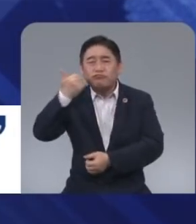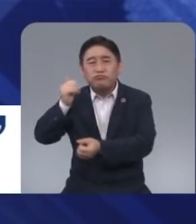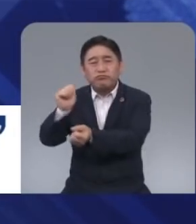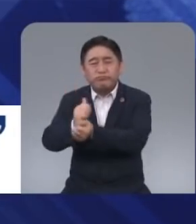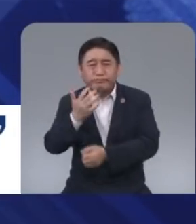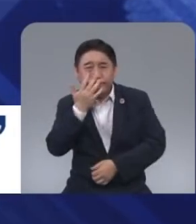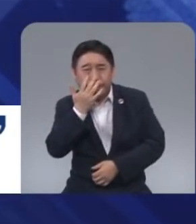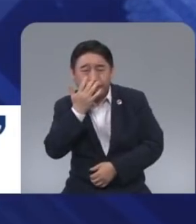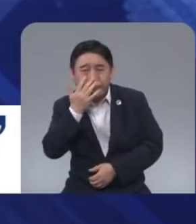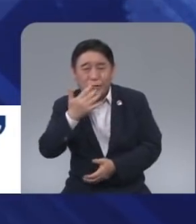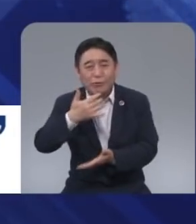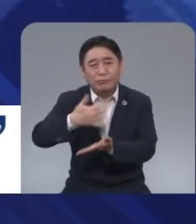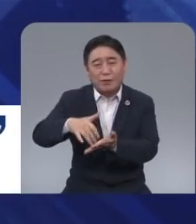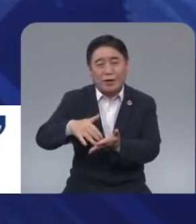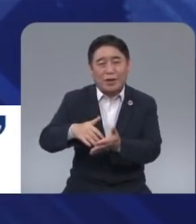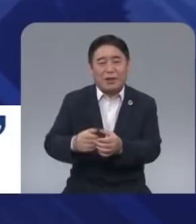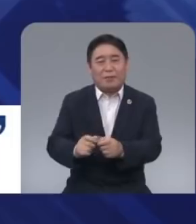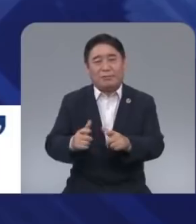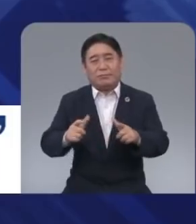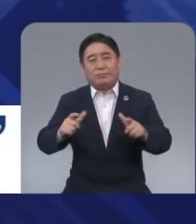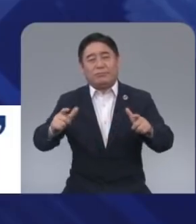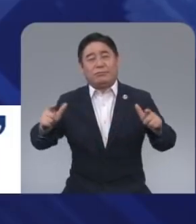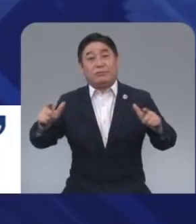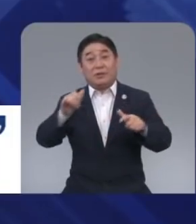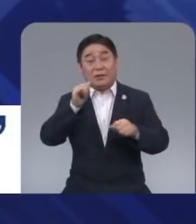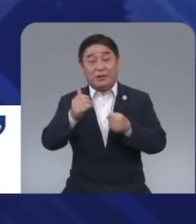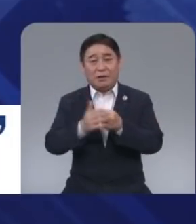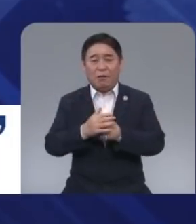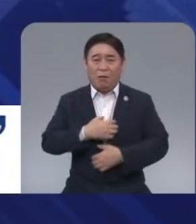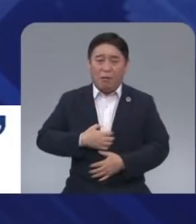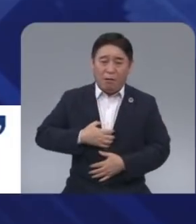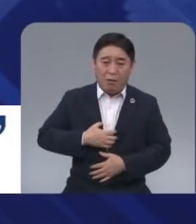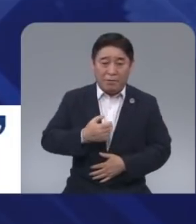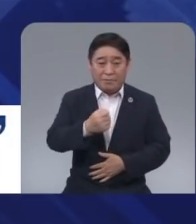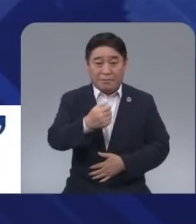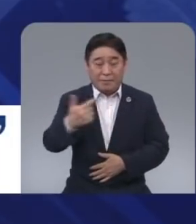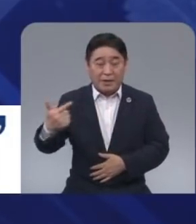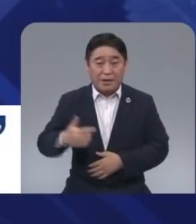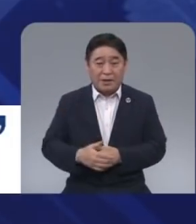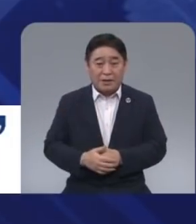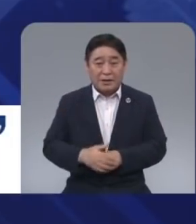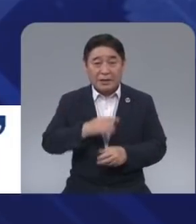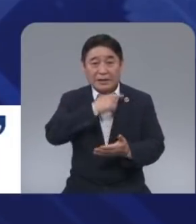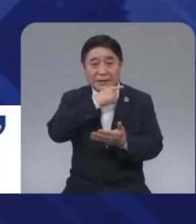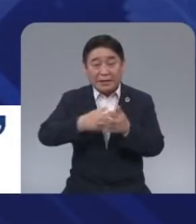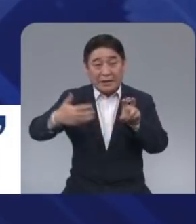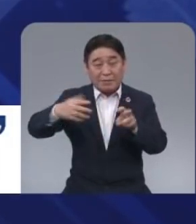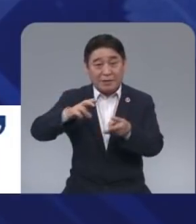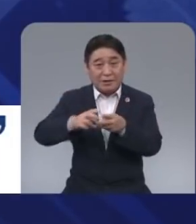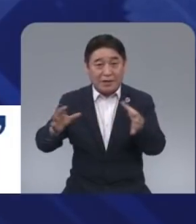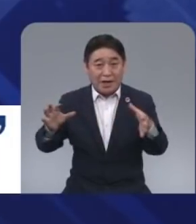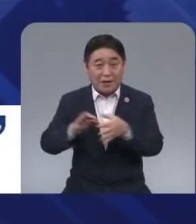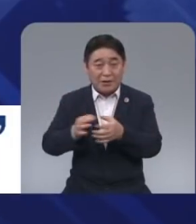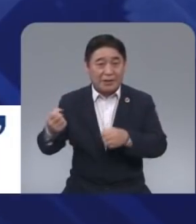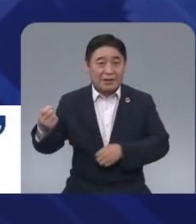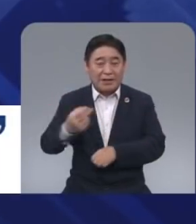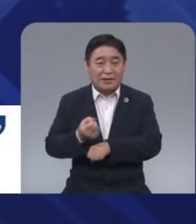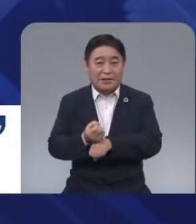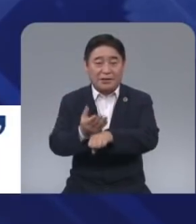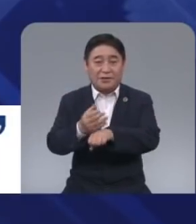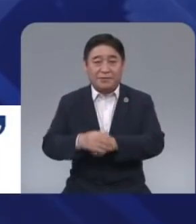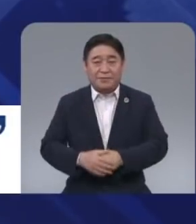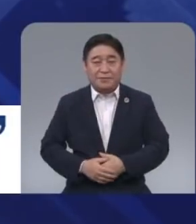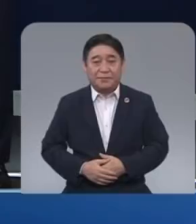알 수 없는 확진자 비율이 늘고 있어서 걱정이 큰 상황입니다. 재난미디어센터 연결해서 내용 좀 다시